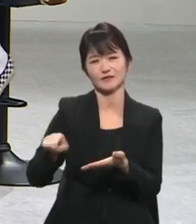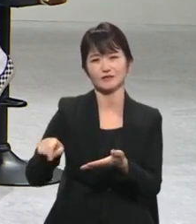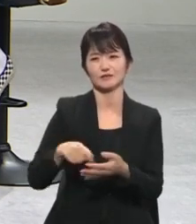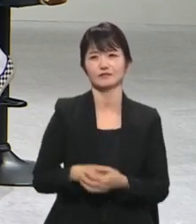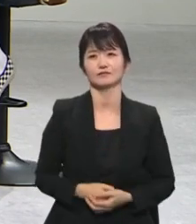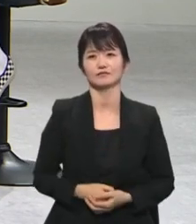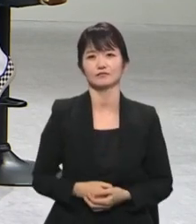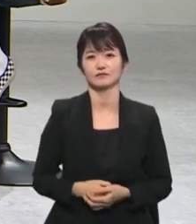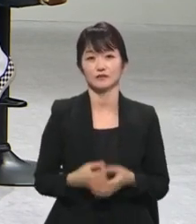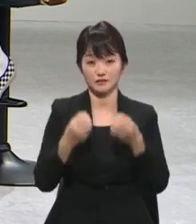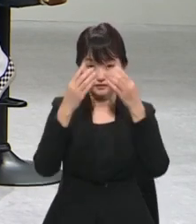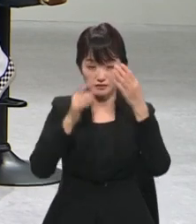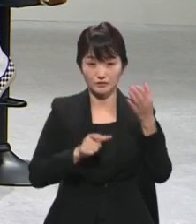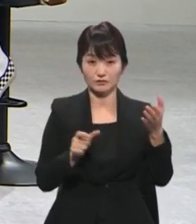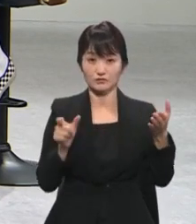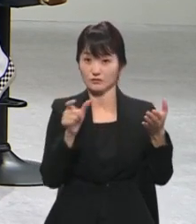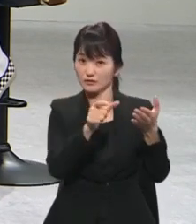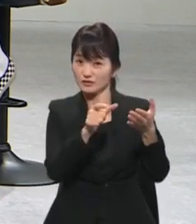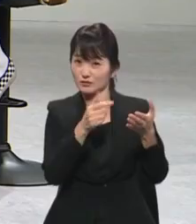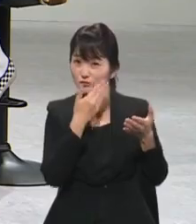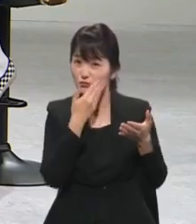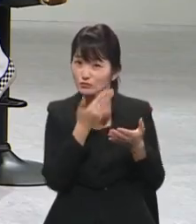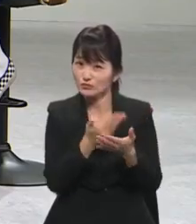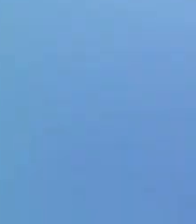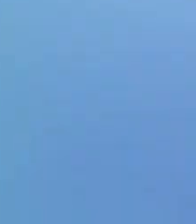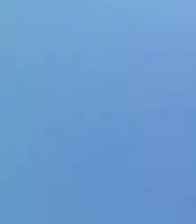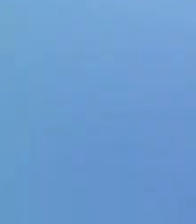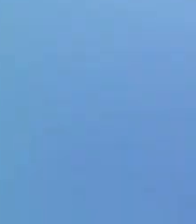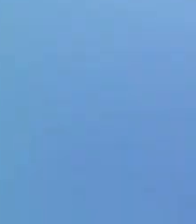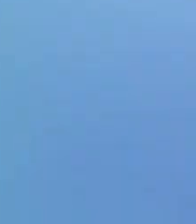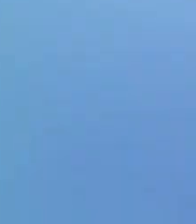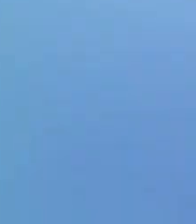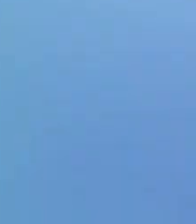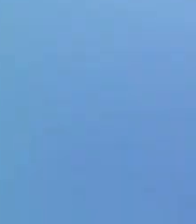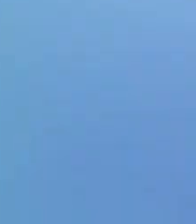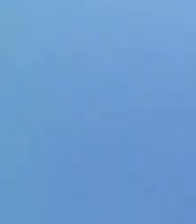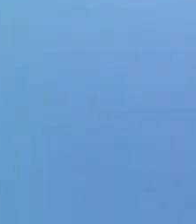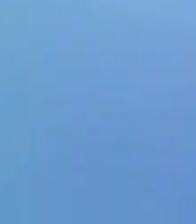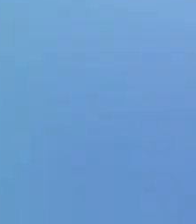올라가는게 그렇게 중요한 것인가 이런 생각이 듭니다